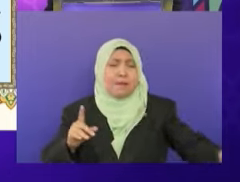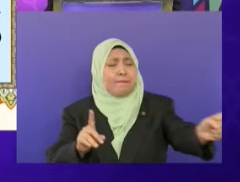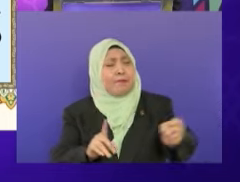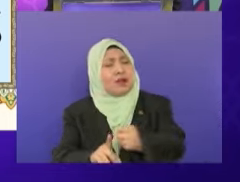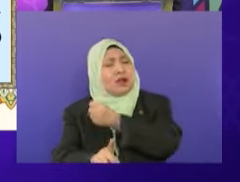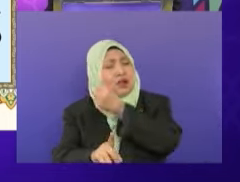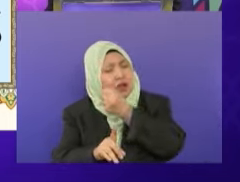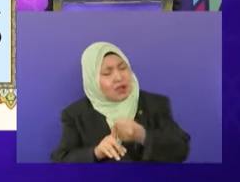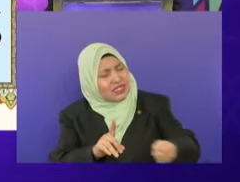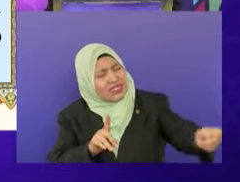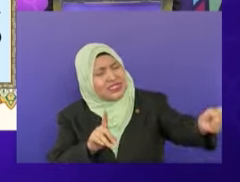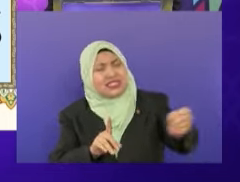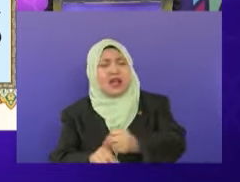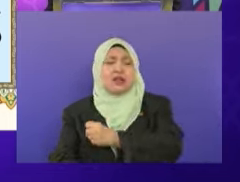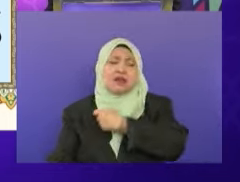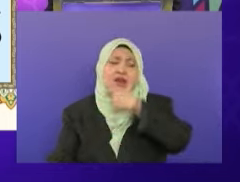أنفسهم